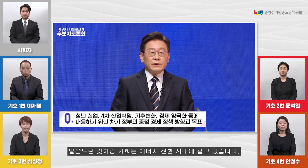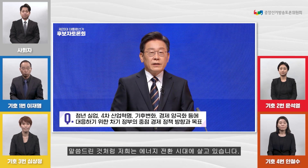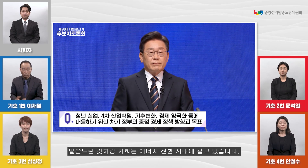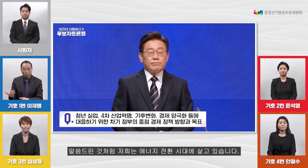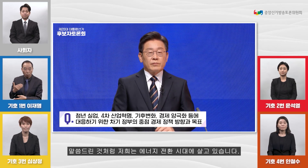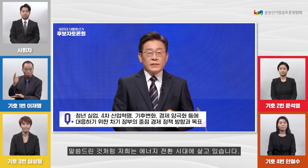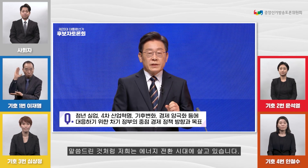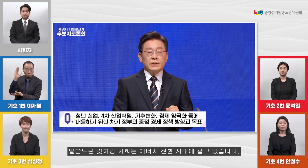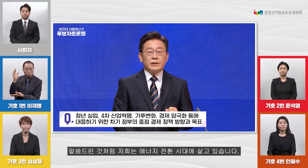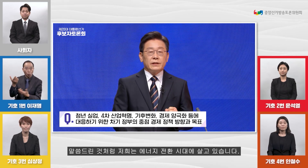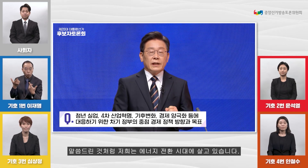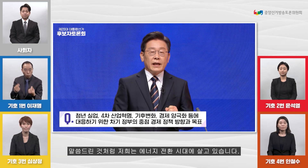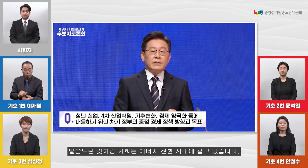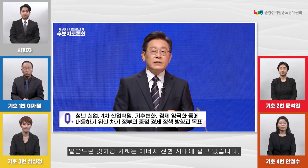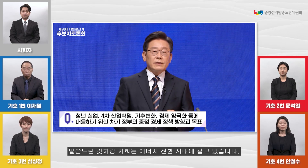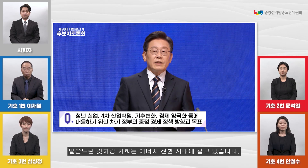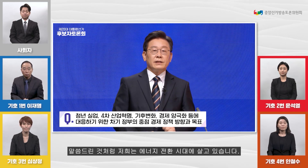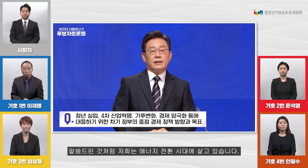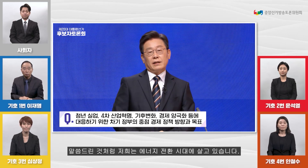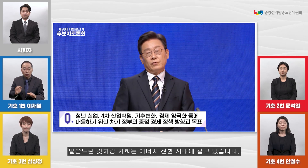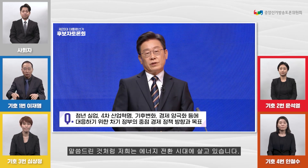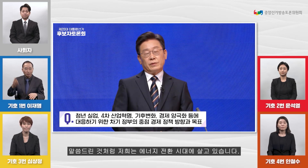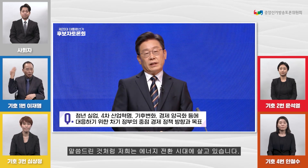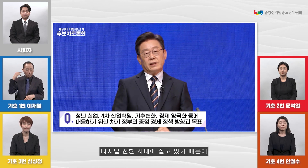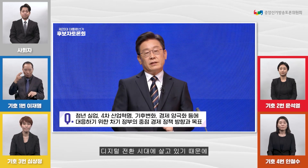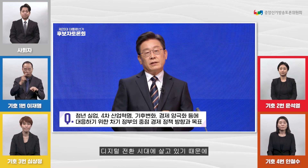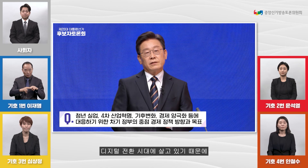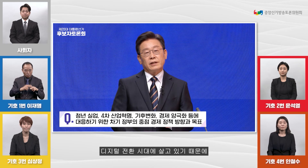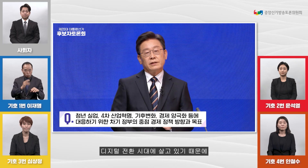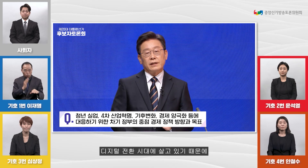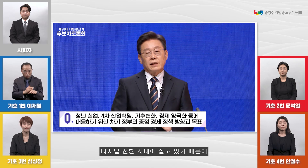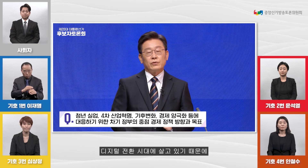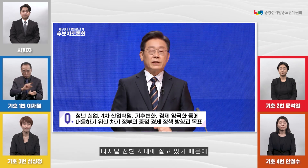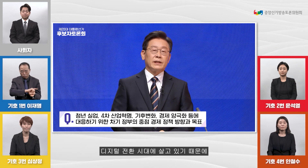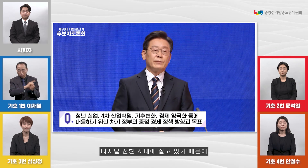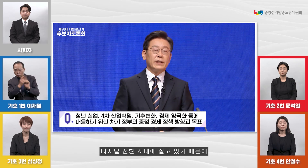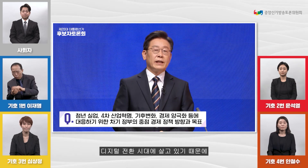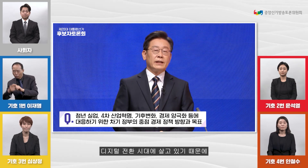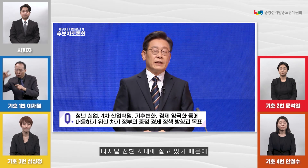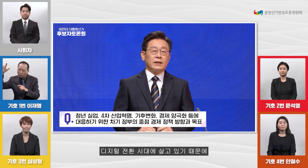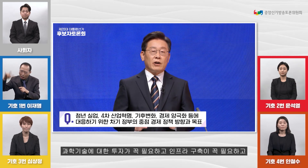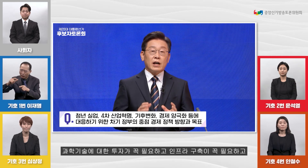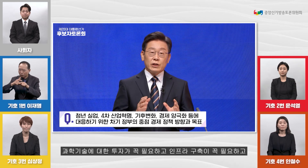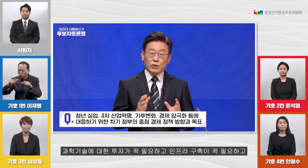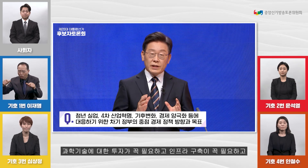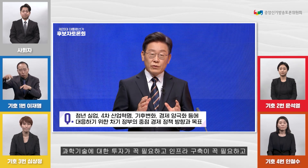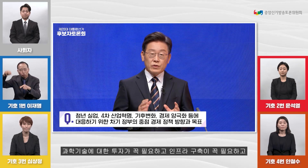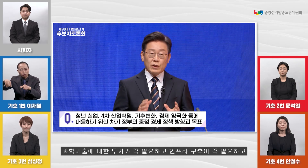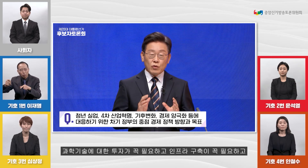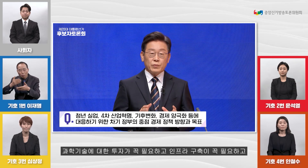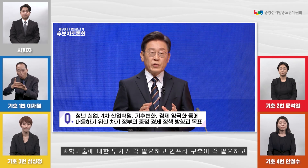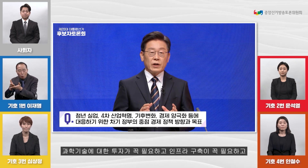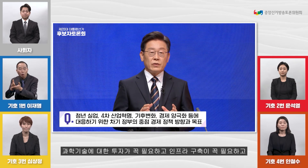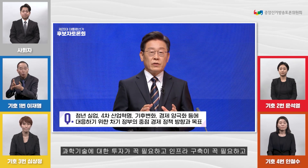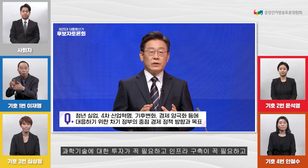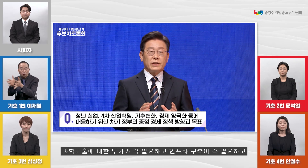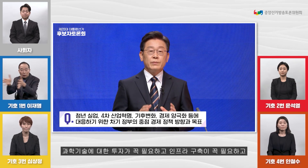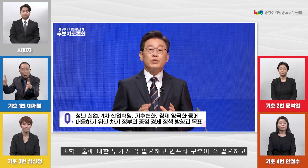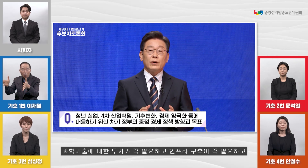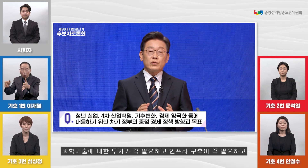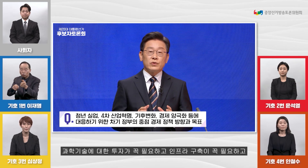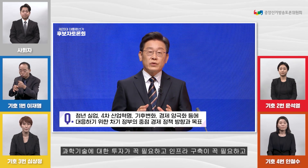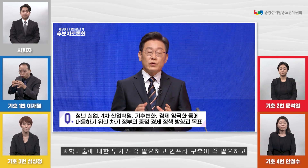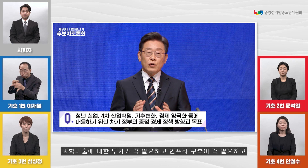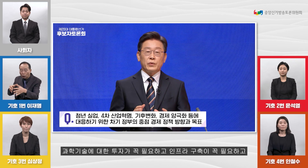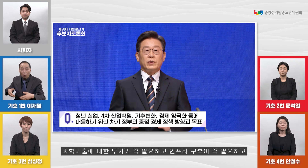말씀드린 것처럼 저희는 에너지 전환 시대에 살고 있습니다. 디지털 전환 시대에 살고 있기 때문에 과학기술에 대한 투자가 꼭 필요하고